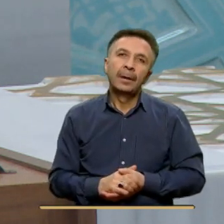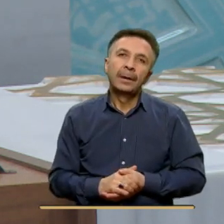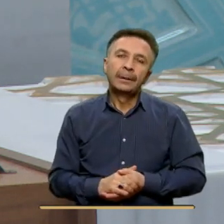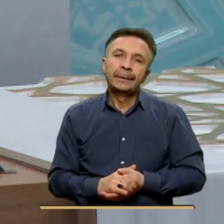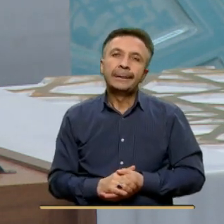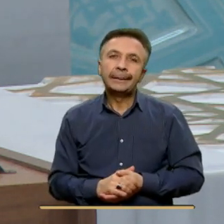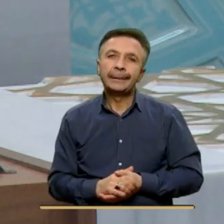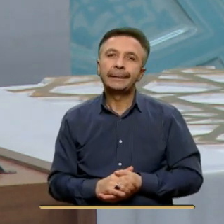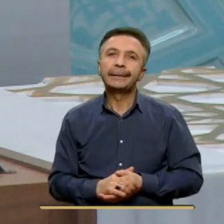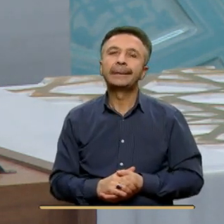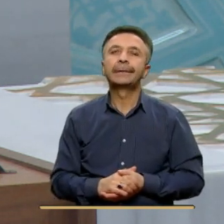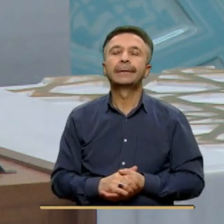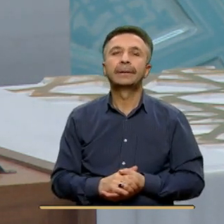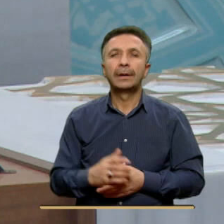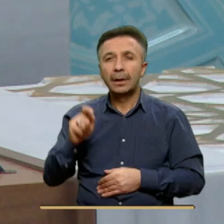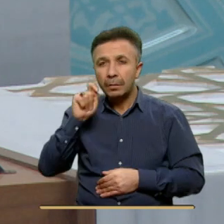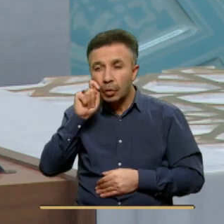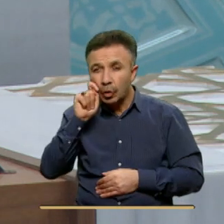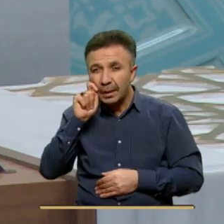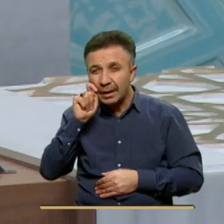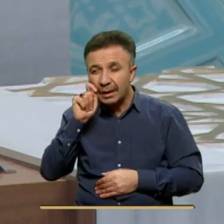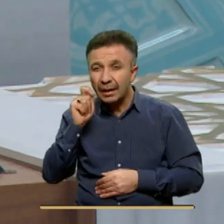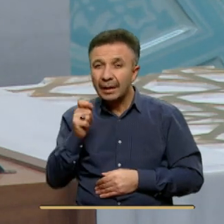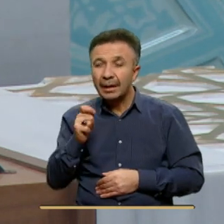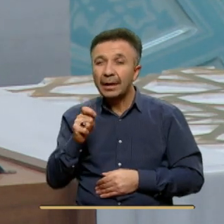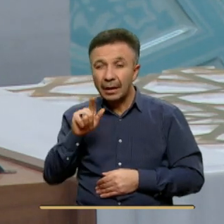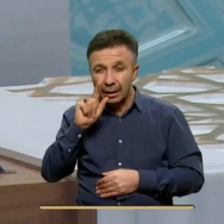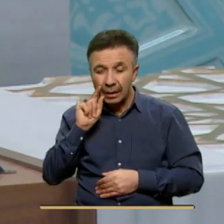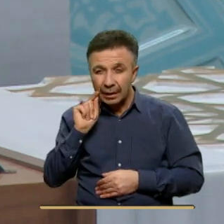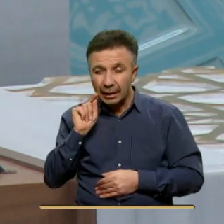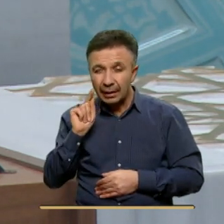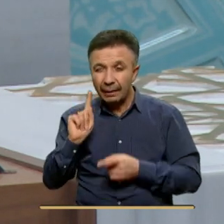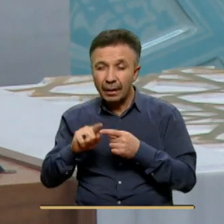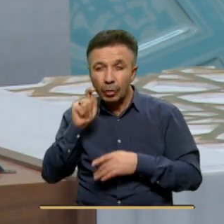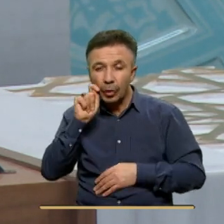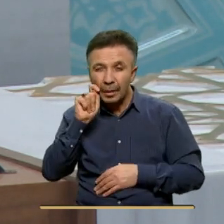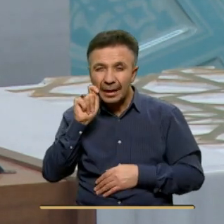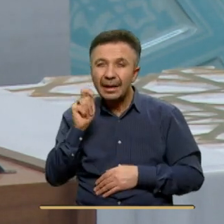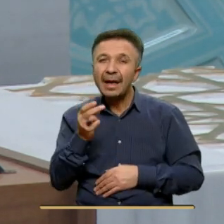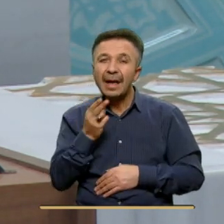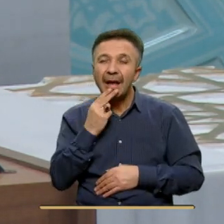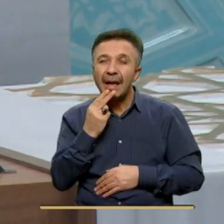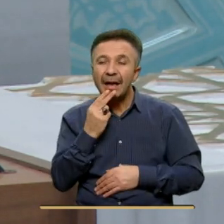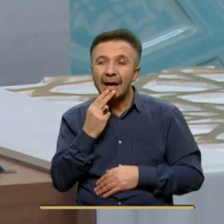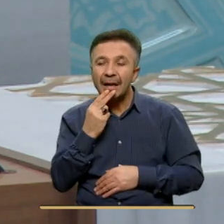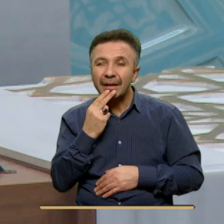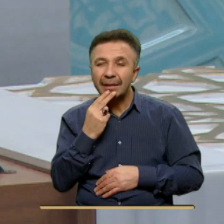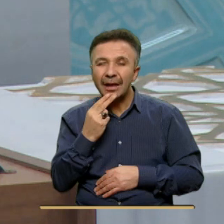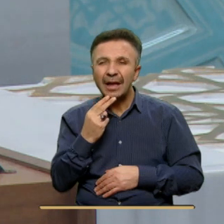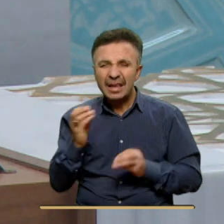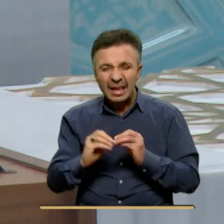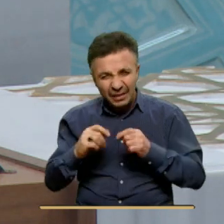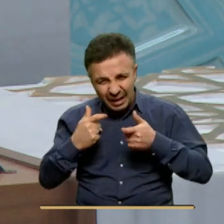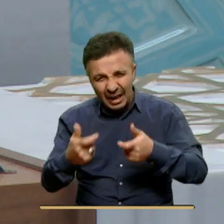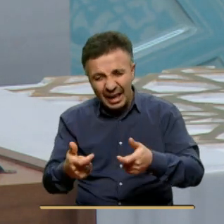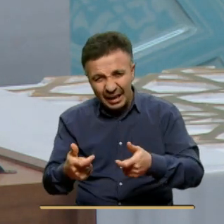وَاِثْمًا مُب۪ينًا Mü'min erkeklere ve mü'min kadınlara iftira ederek eziyet edenler,